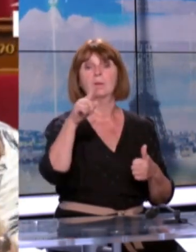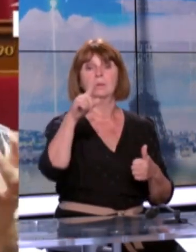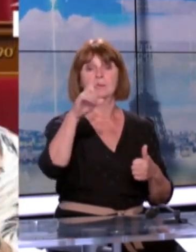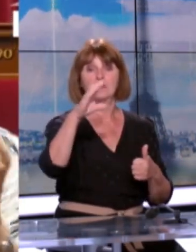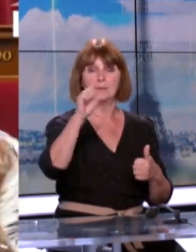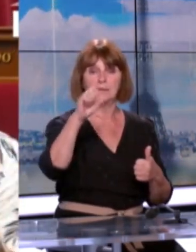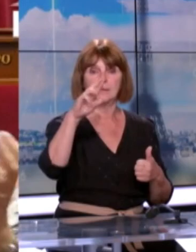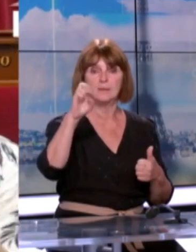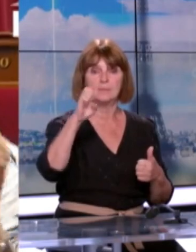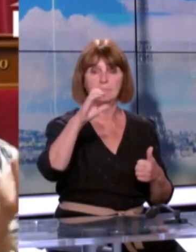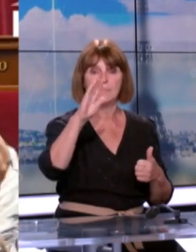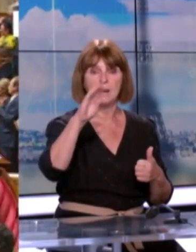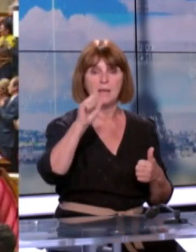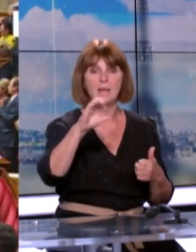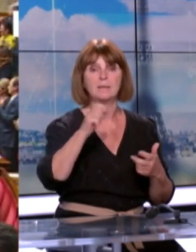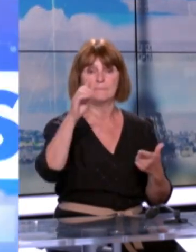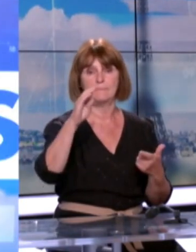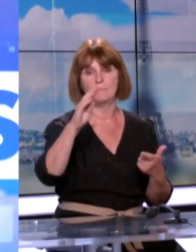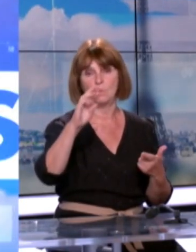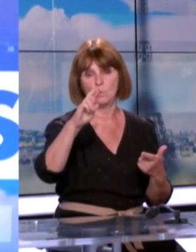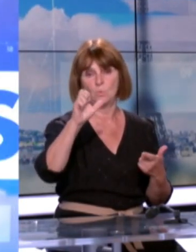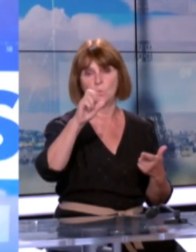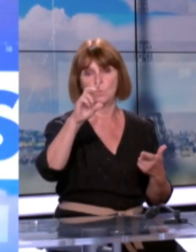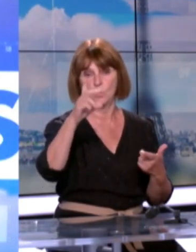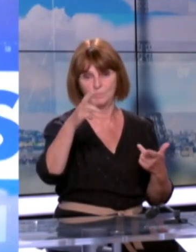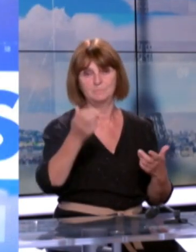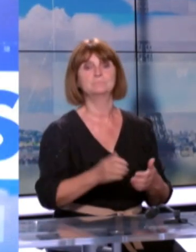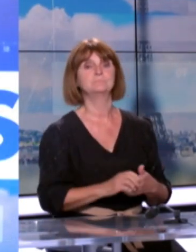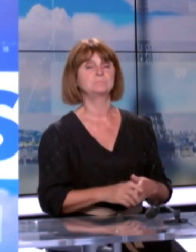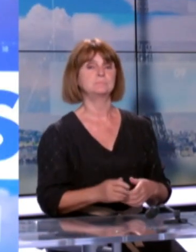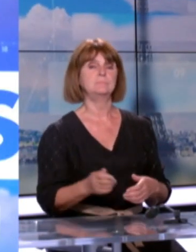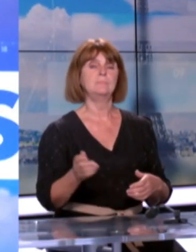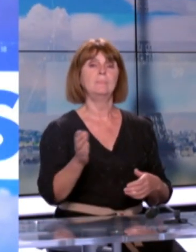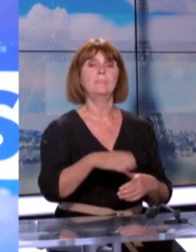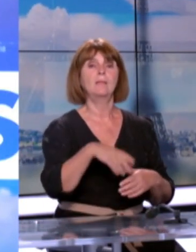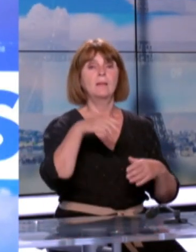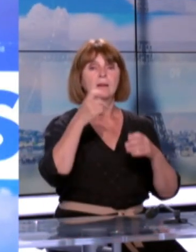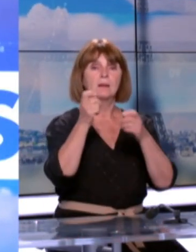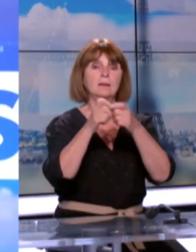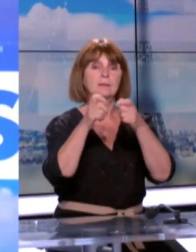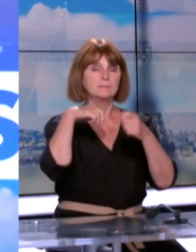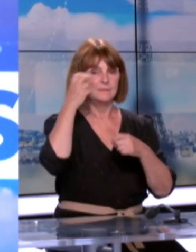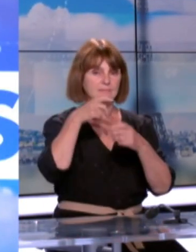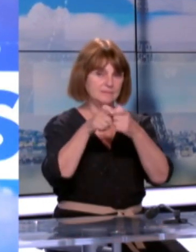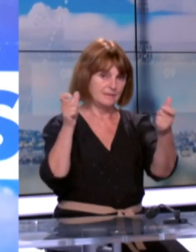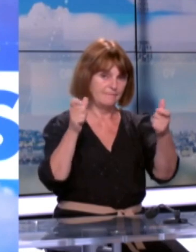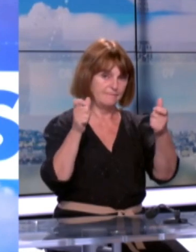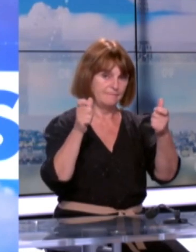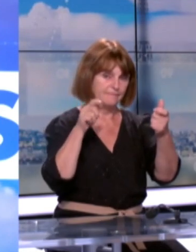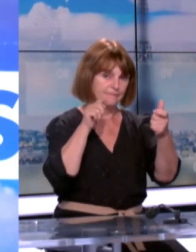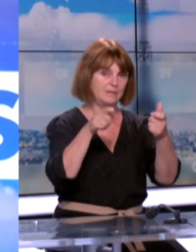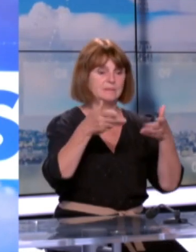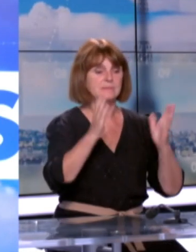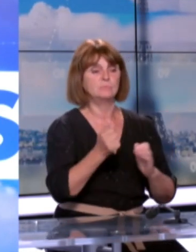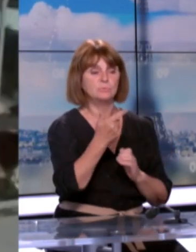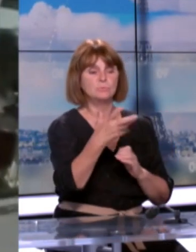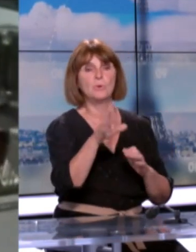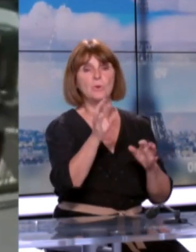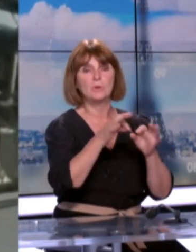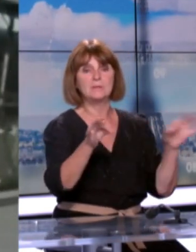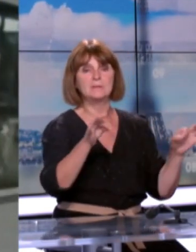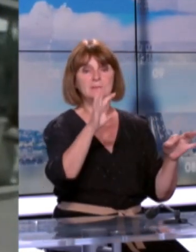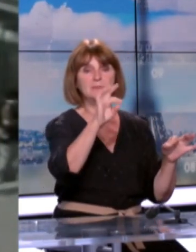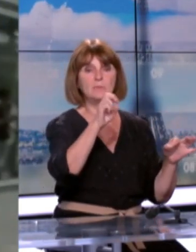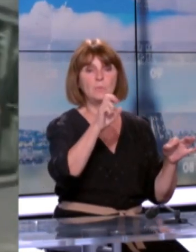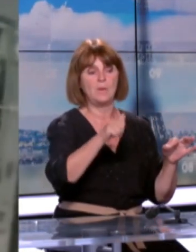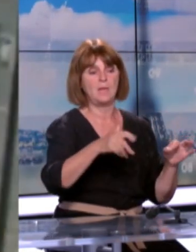Kreblak, Manon Roux. La SNCF décide d'interrompre plusieurs lignes TER en Auvergne-Rhône-Alpes. C'est l'une des conséquences